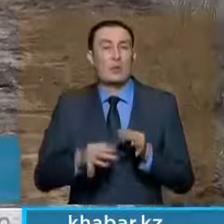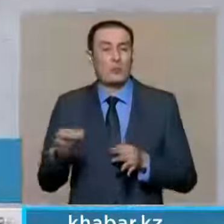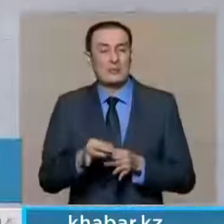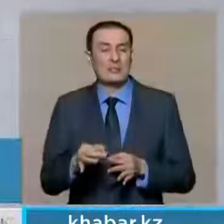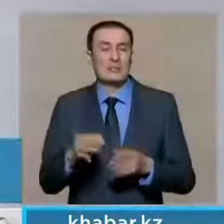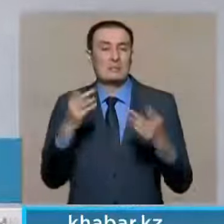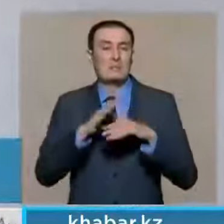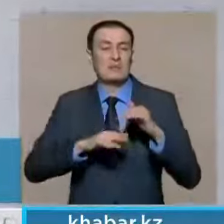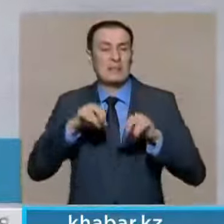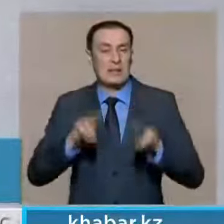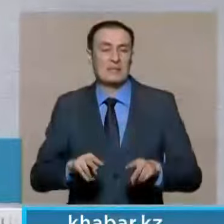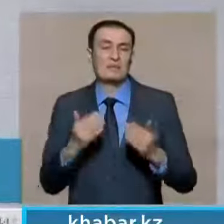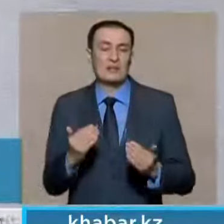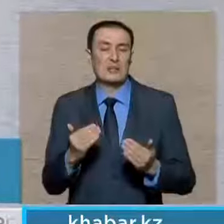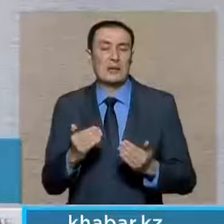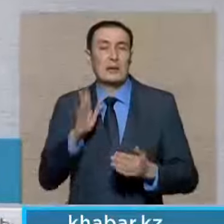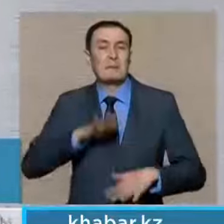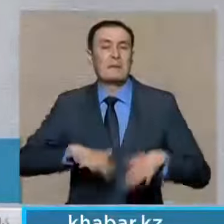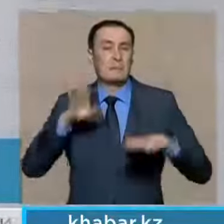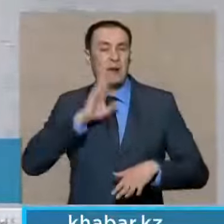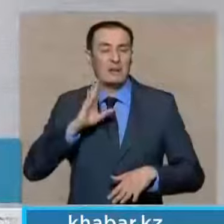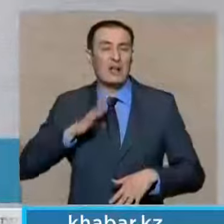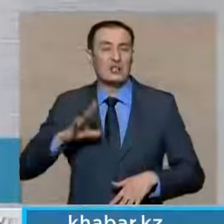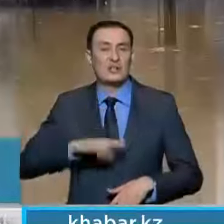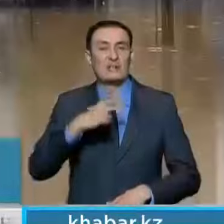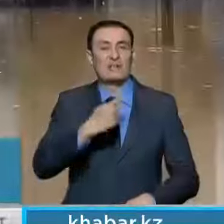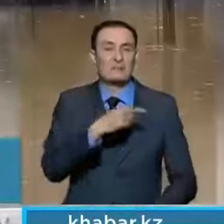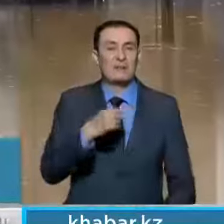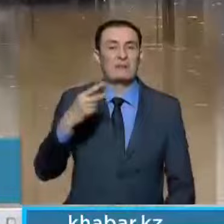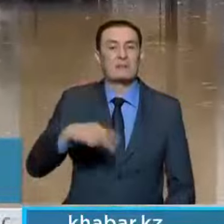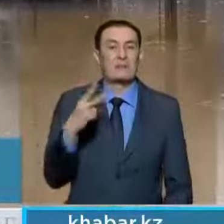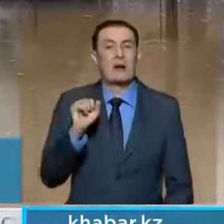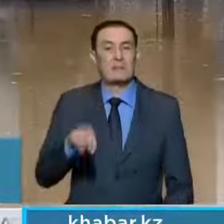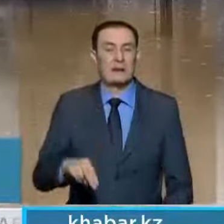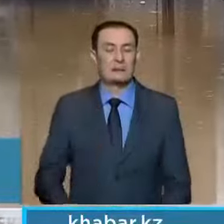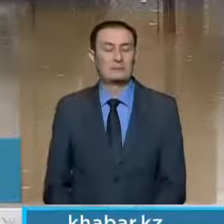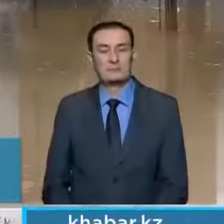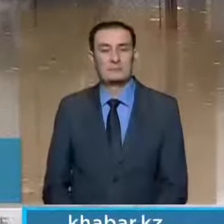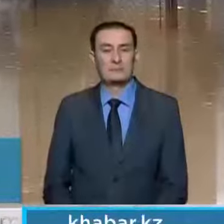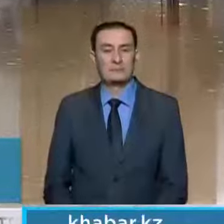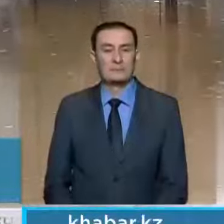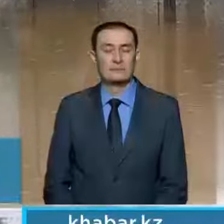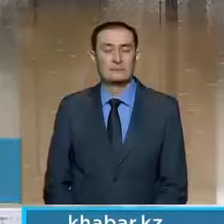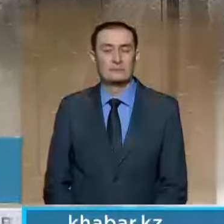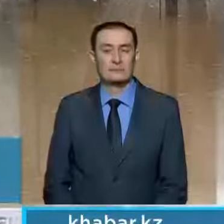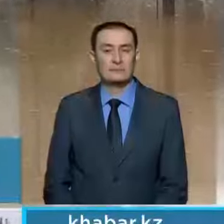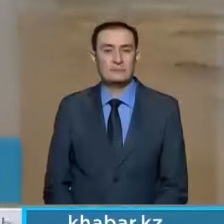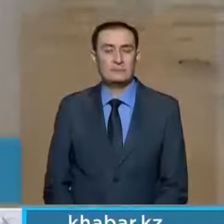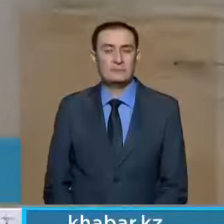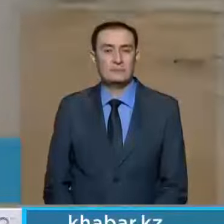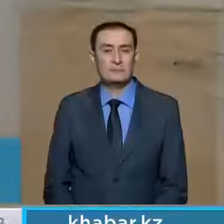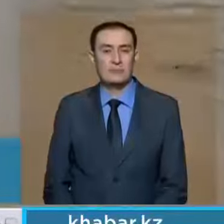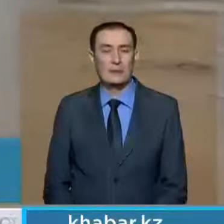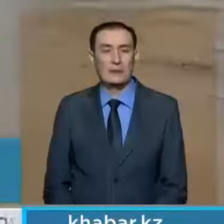данным специалистов Казгидромет, пик паводка в этом регионе ожидают 21-22 апреля.